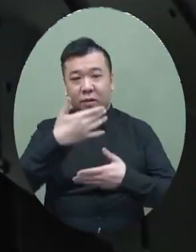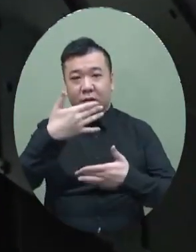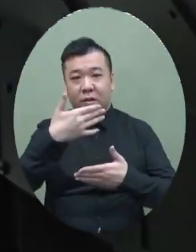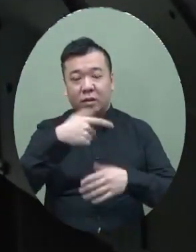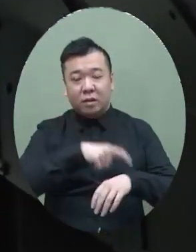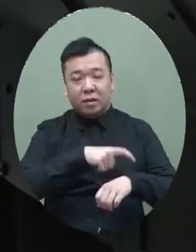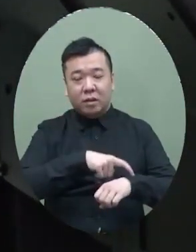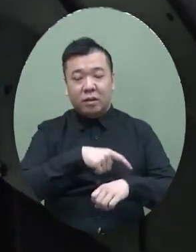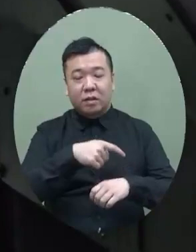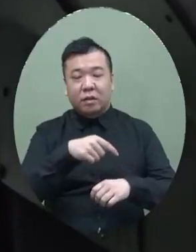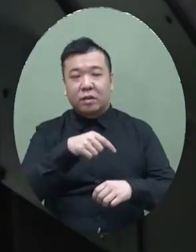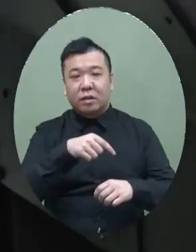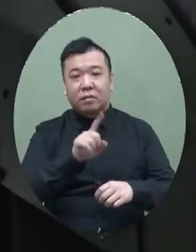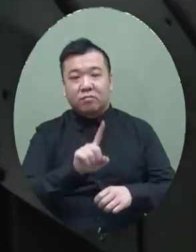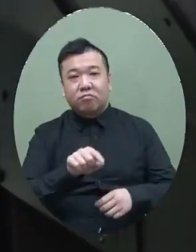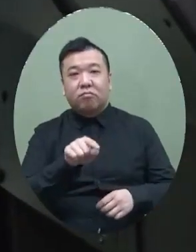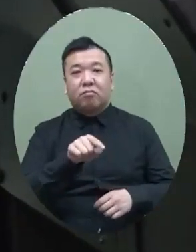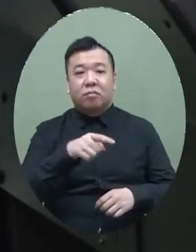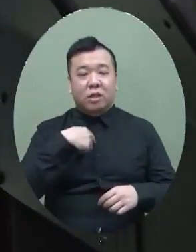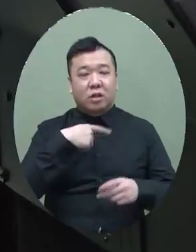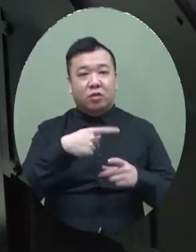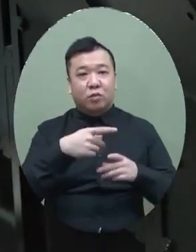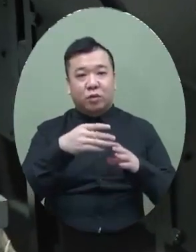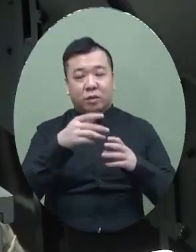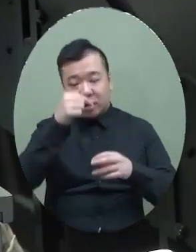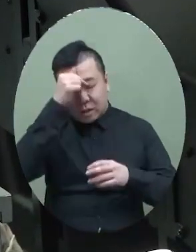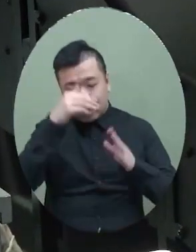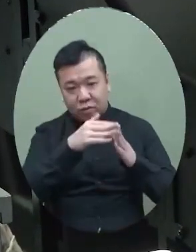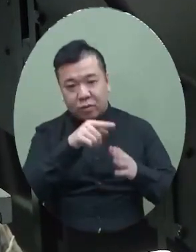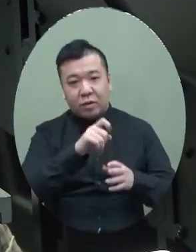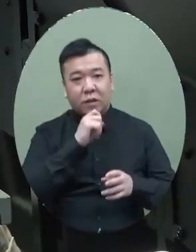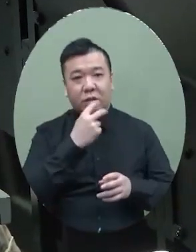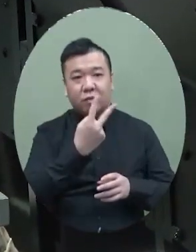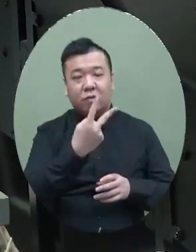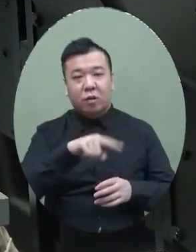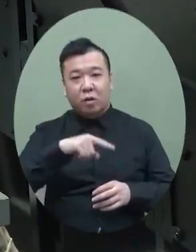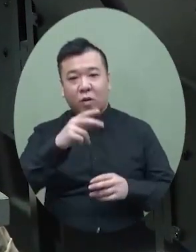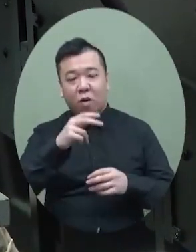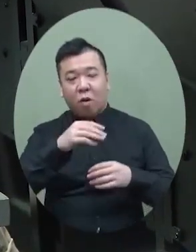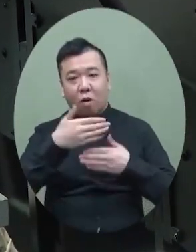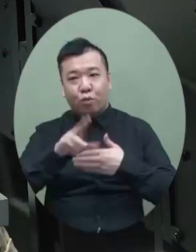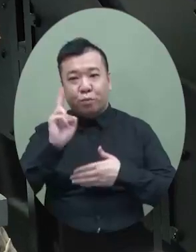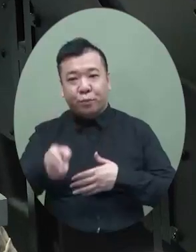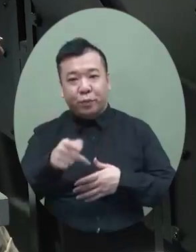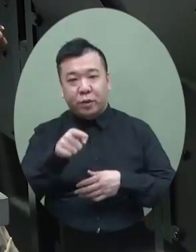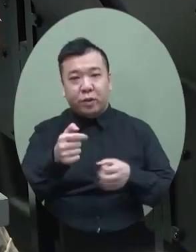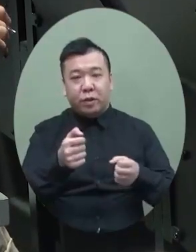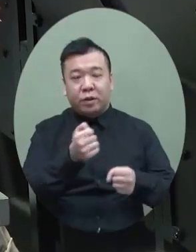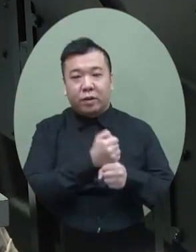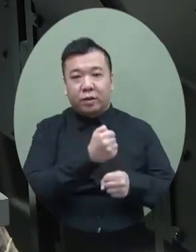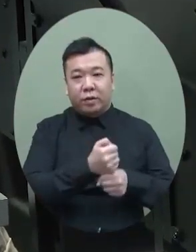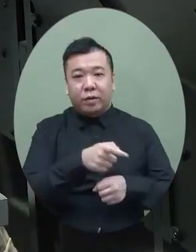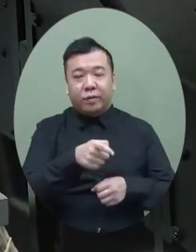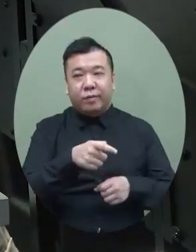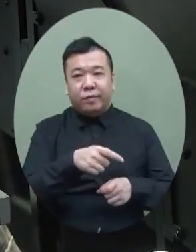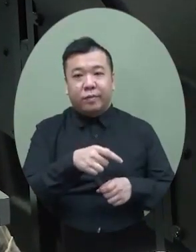日，跟住都想問翻，即係屯門醫院昨日都有兩個外判的員工，一個外判員工是確診的，